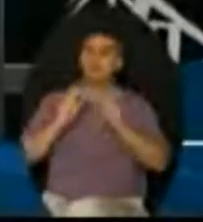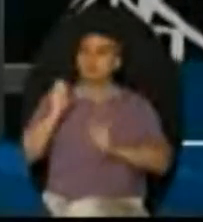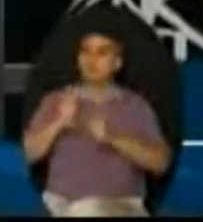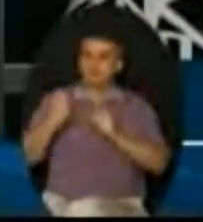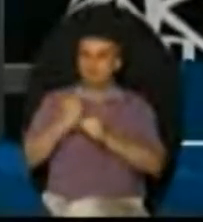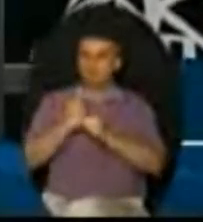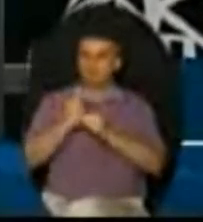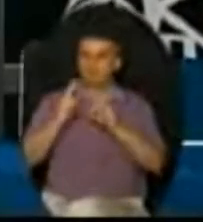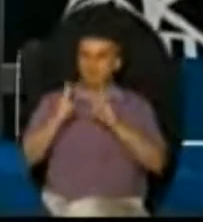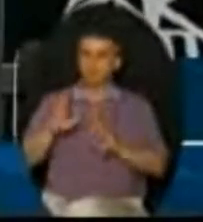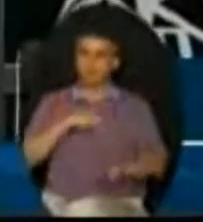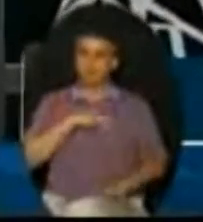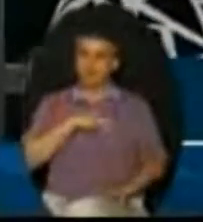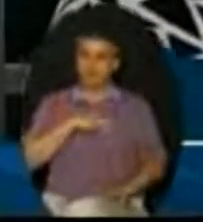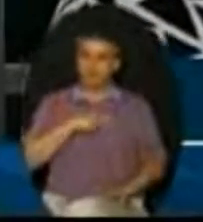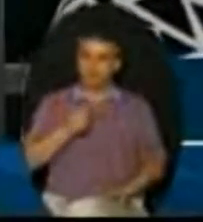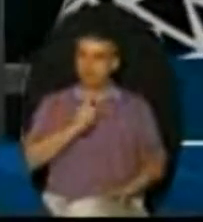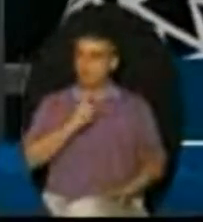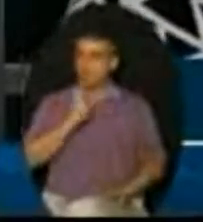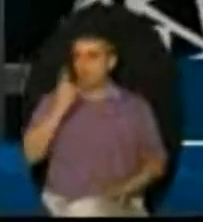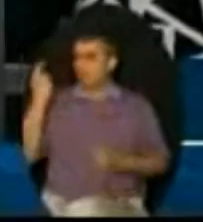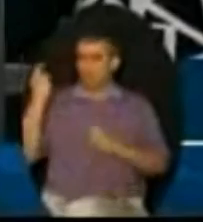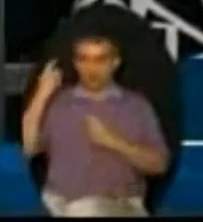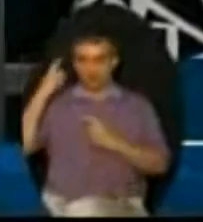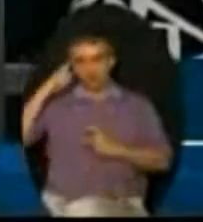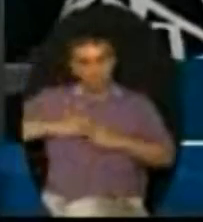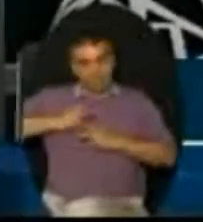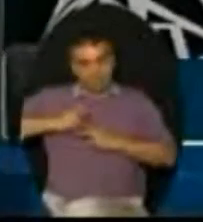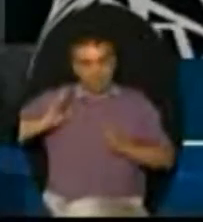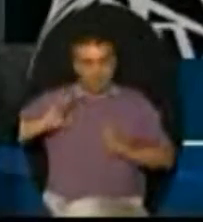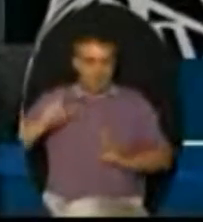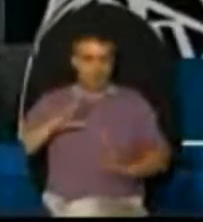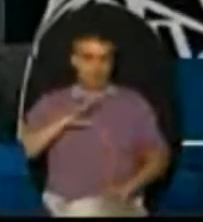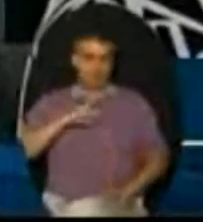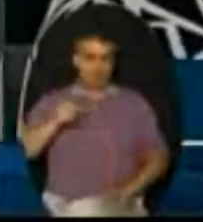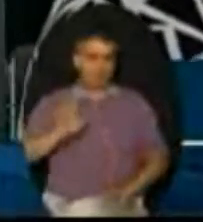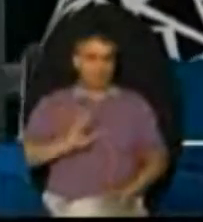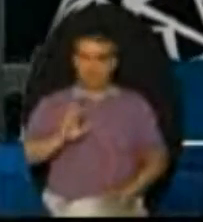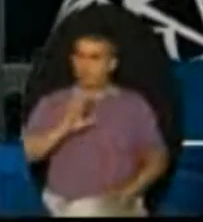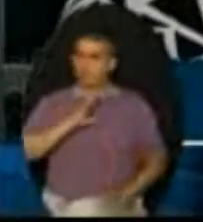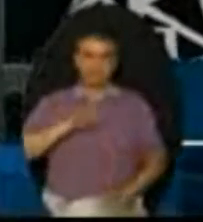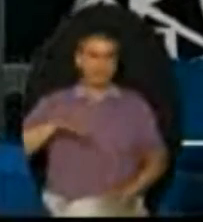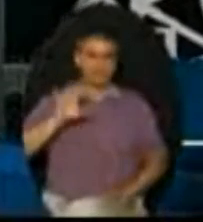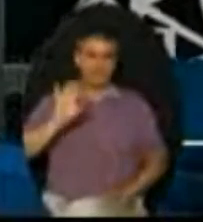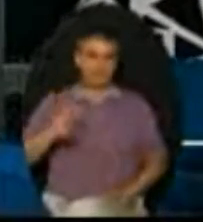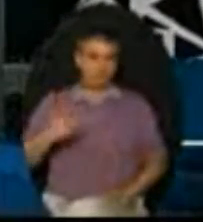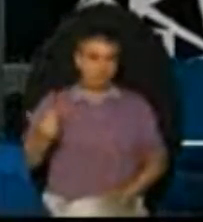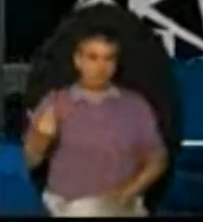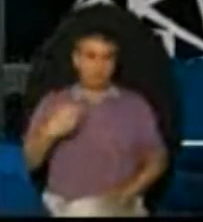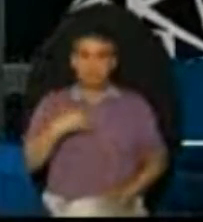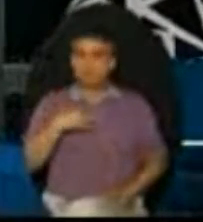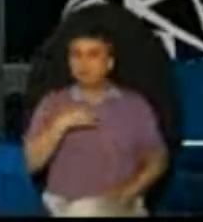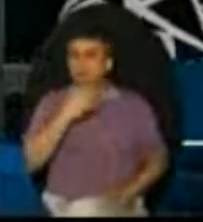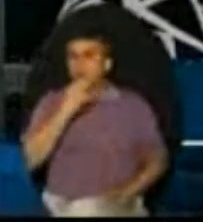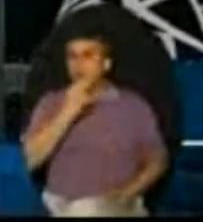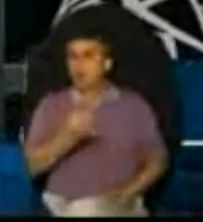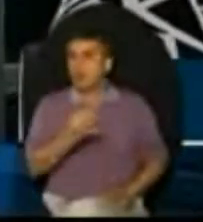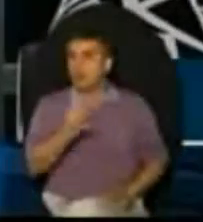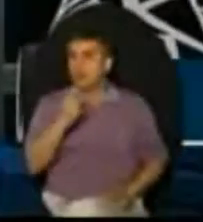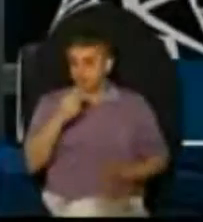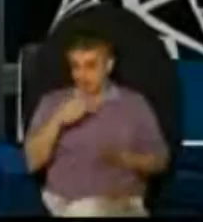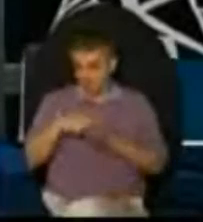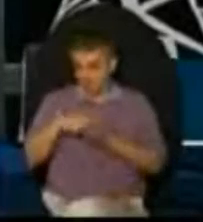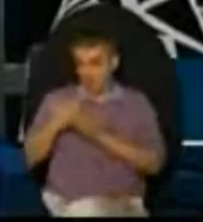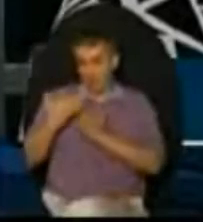עושים את זה בצורה אחראית, לא כפייתית, באופן שלא מסכן אותם, לא מסכן את סביבתם. השאלה שלי היא, האם על